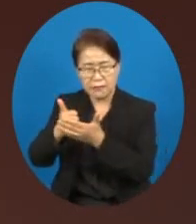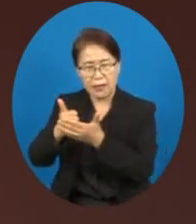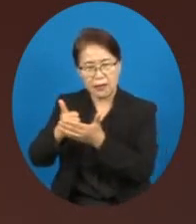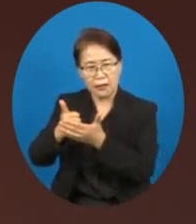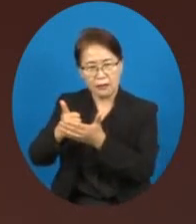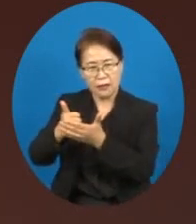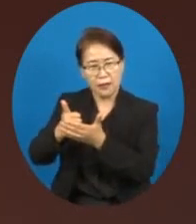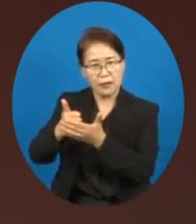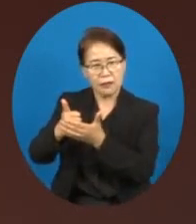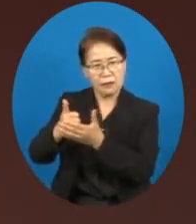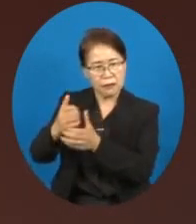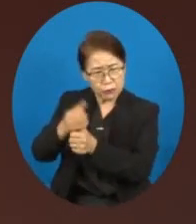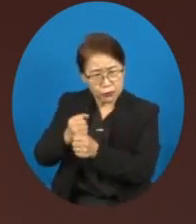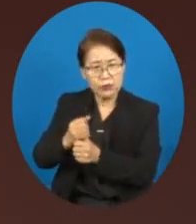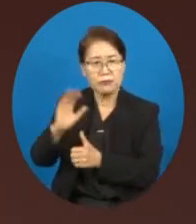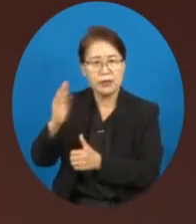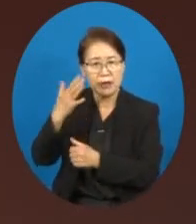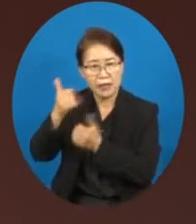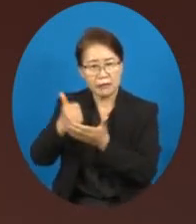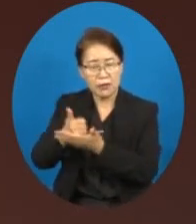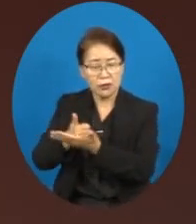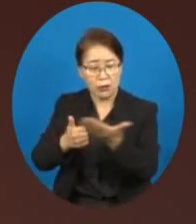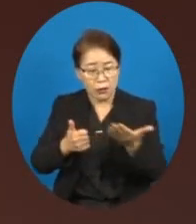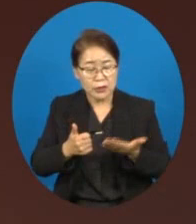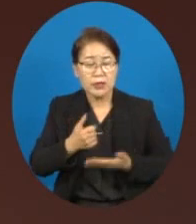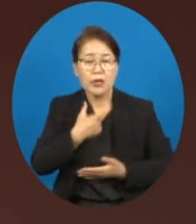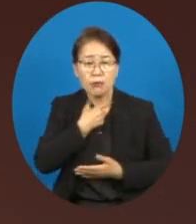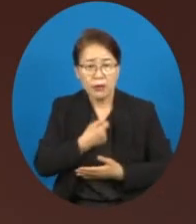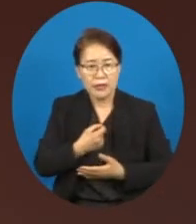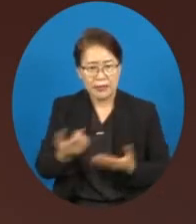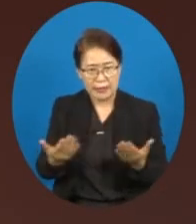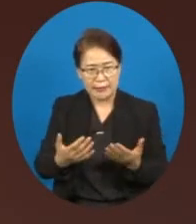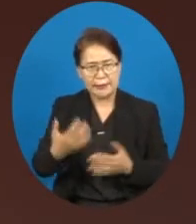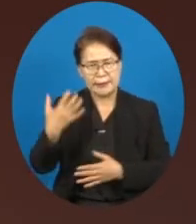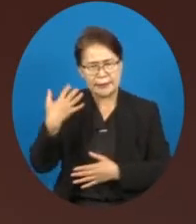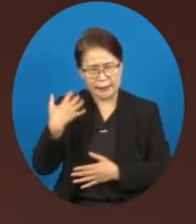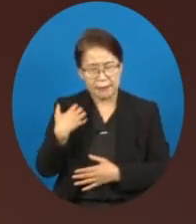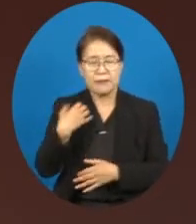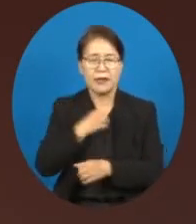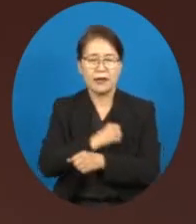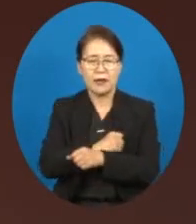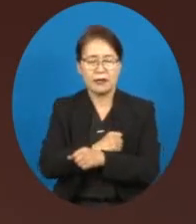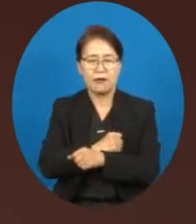돼서 하나님이 여러분에게 원하시는 그 일을 감당하여